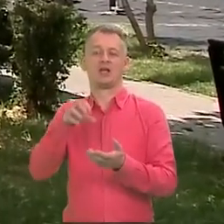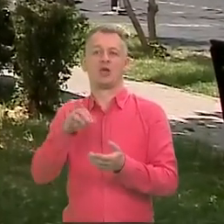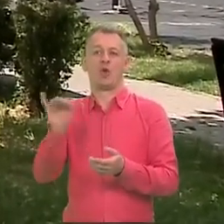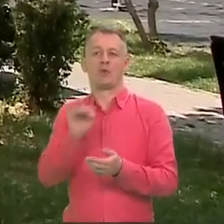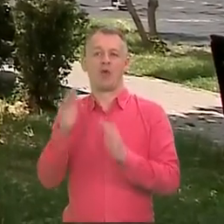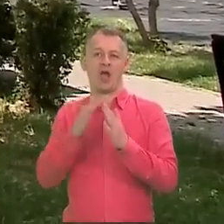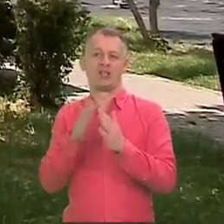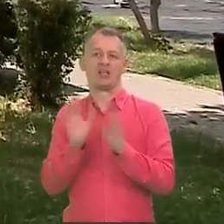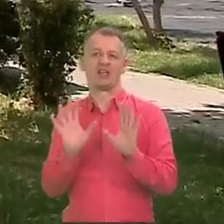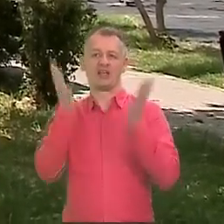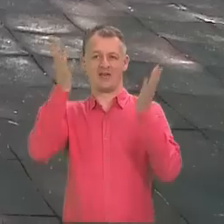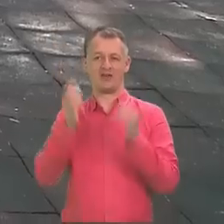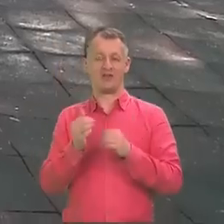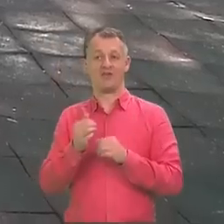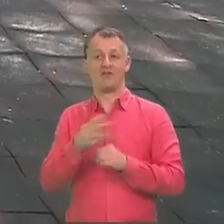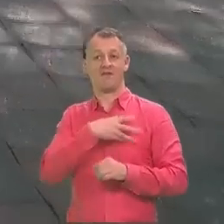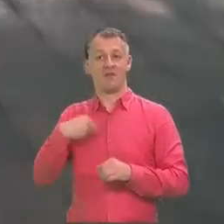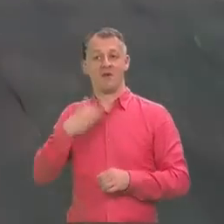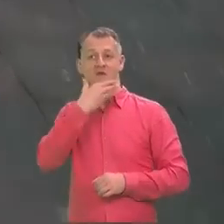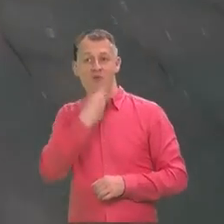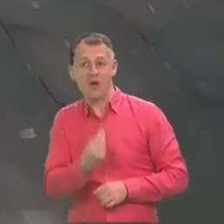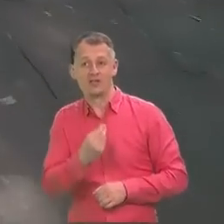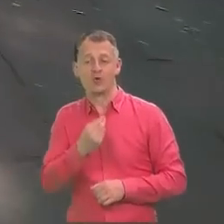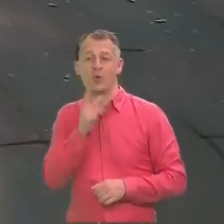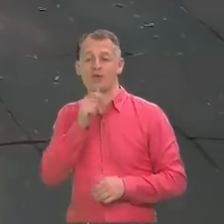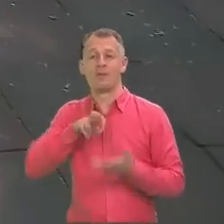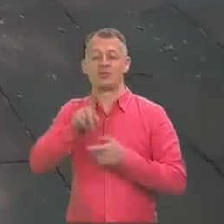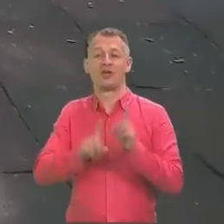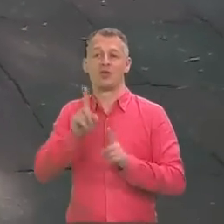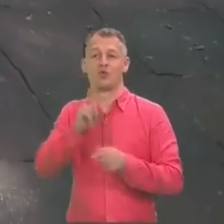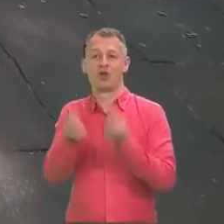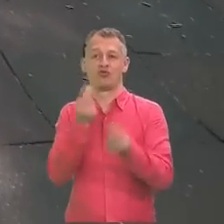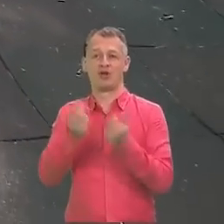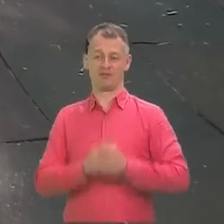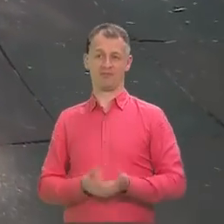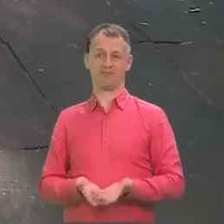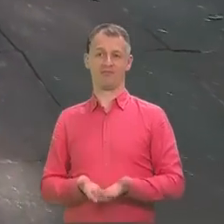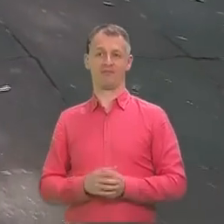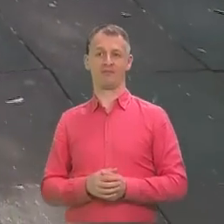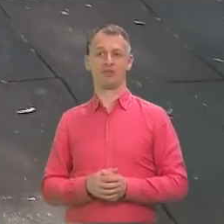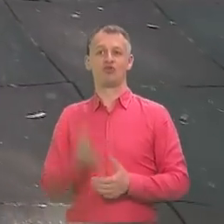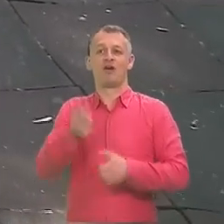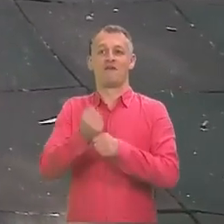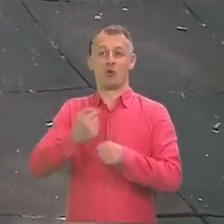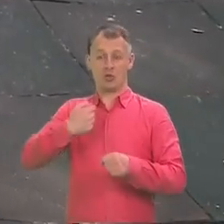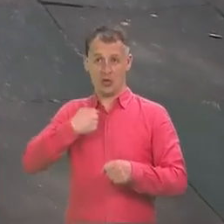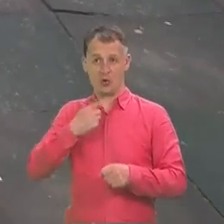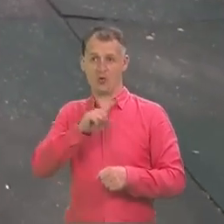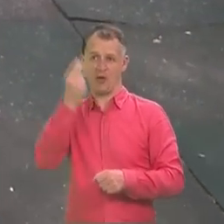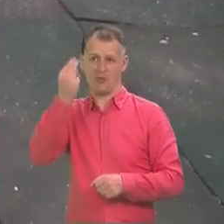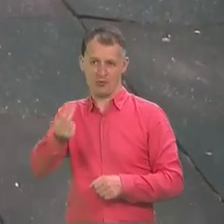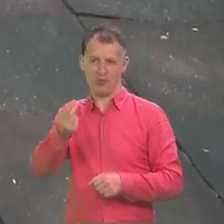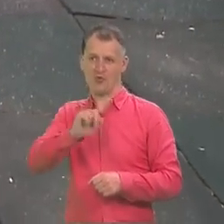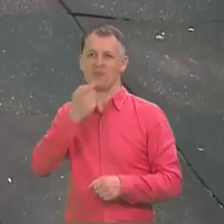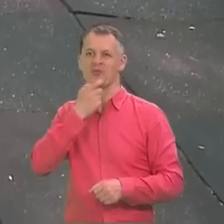că e grevă și vremea e frumoasă. Unde să mergi cu el dacă nu la joacă? Ceea ce am făcut eu nu este recomandat. Pe de o parte, n-am